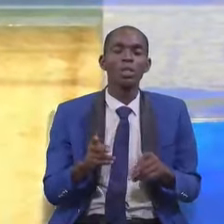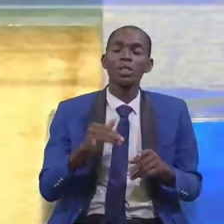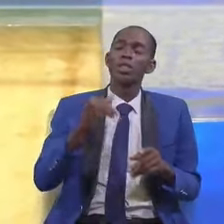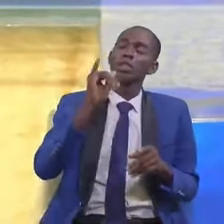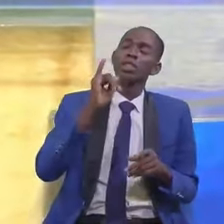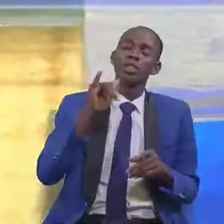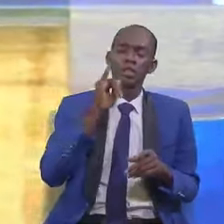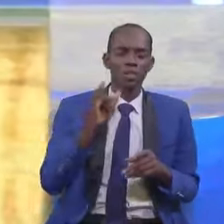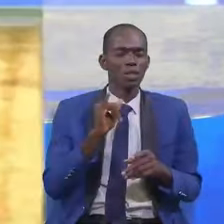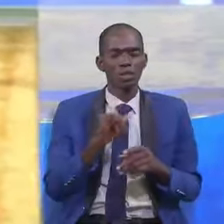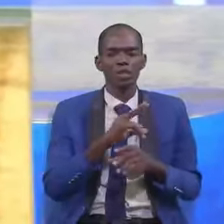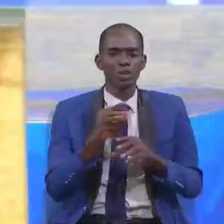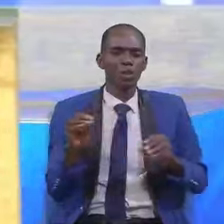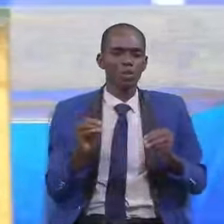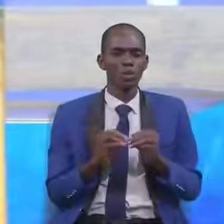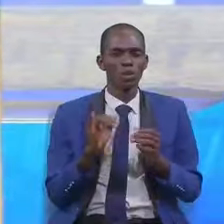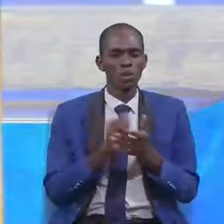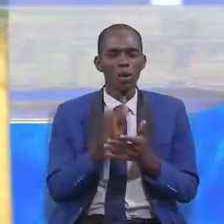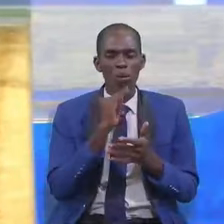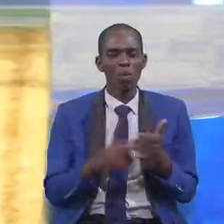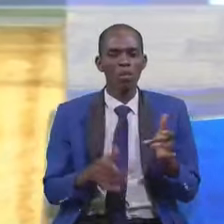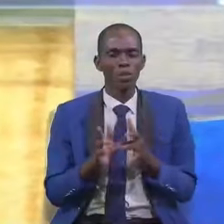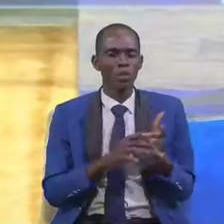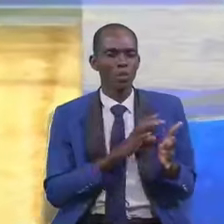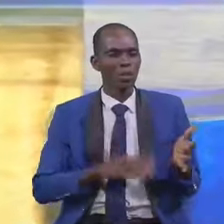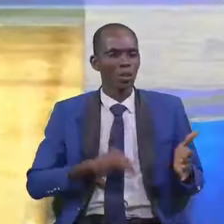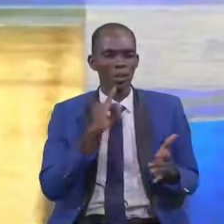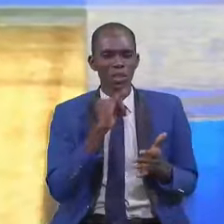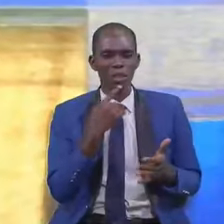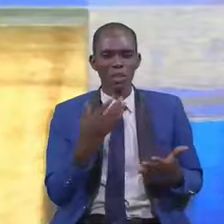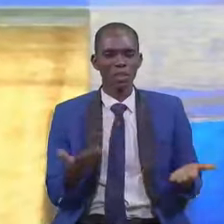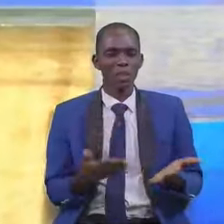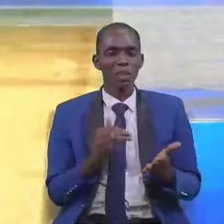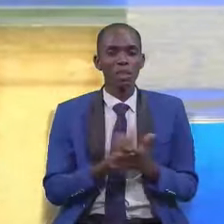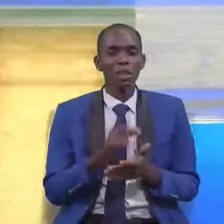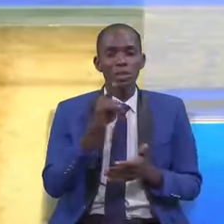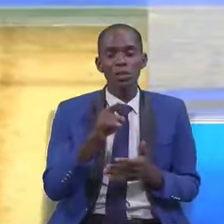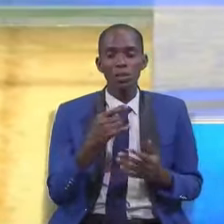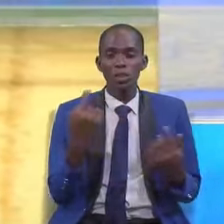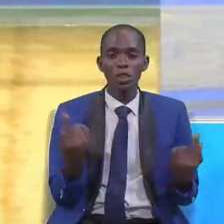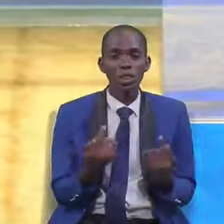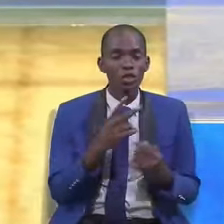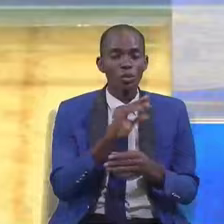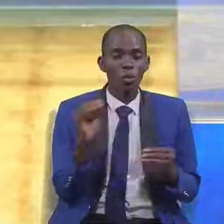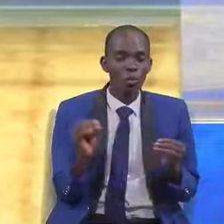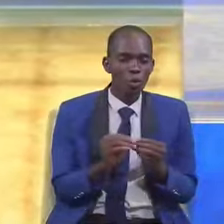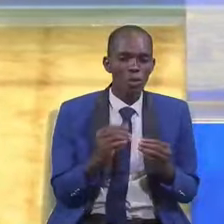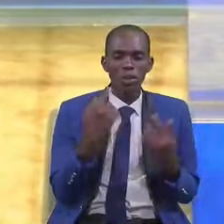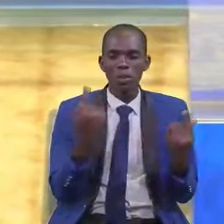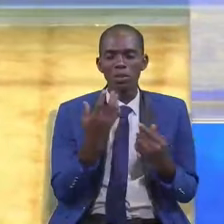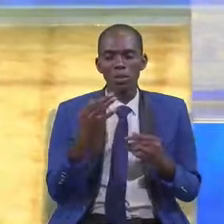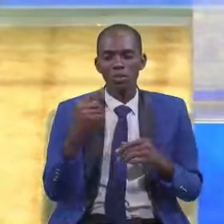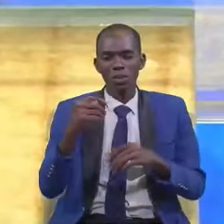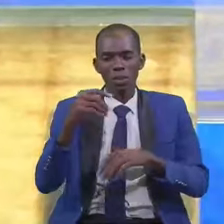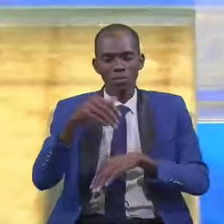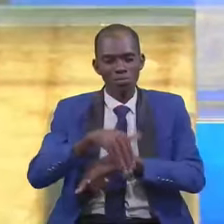tu peux cesser ceci afin de ne pas mourir prématurément. C'est ce que Jésus dit. Tout ce que tu fais là, ce que tu fais, les choses